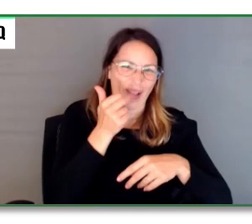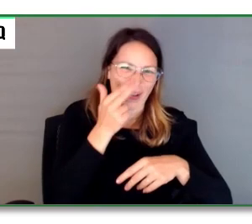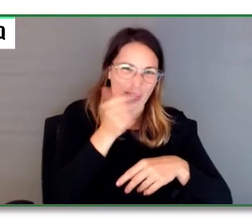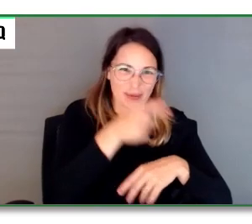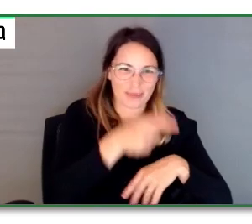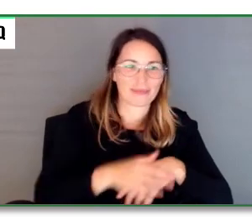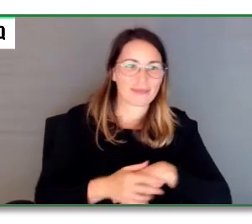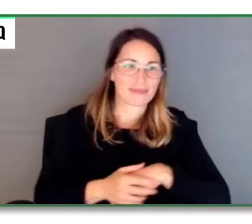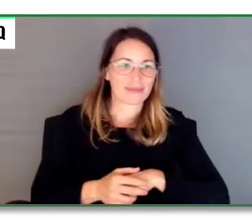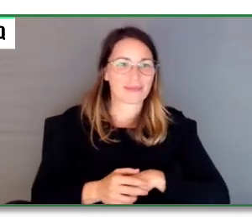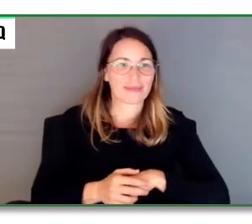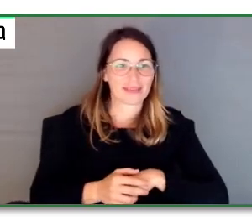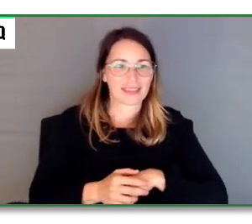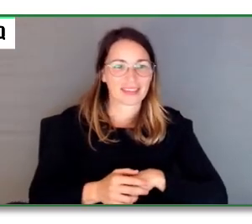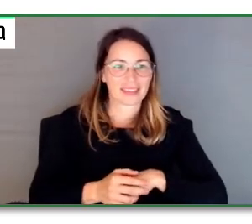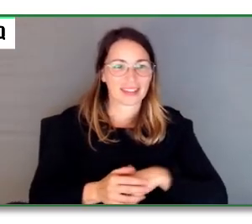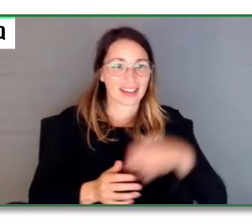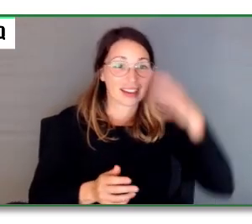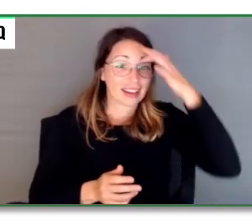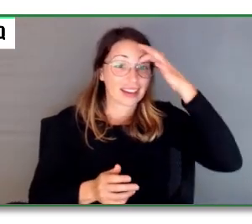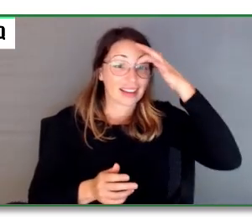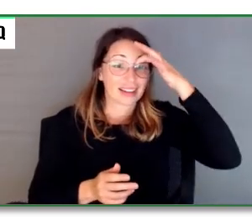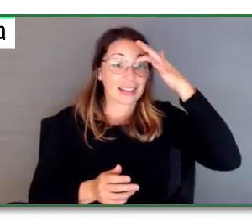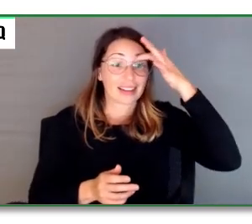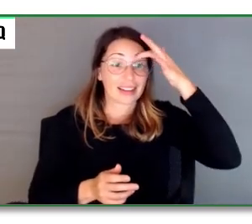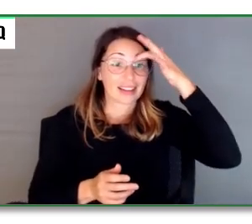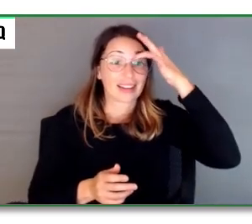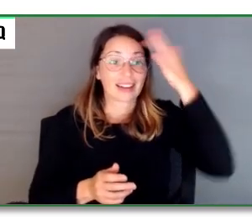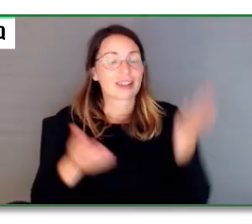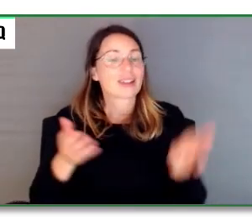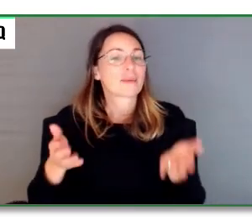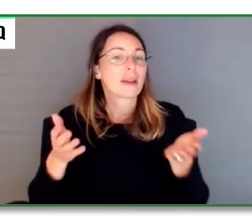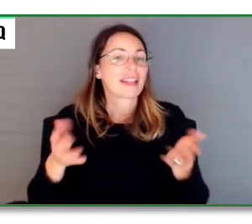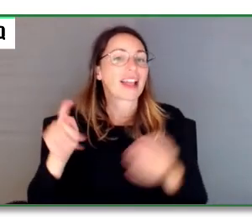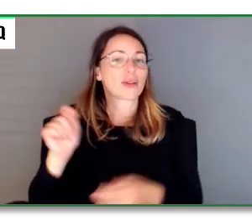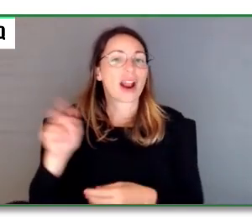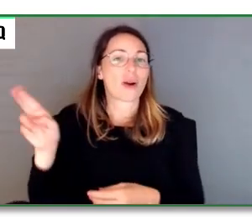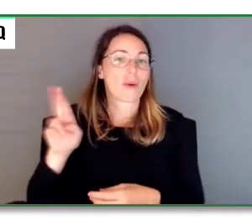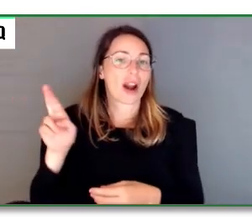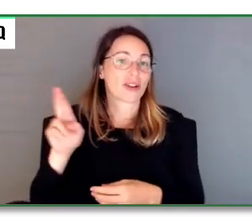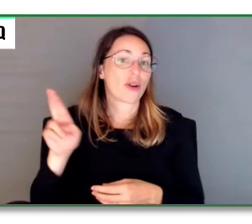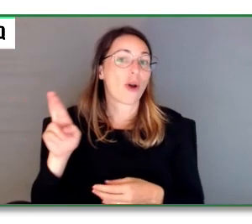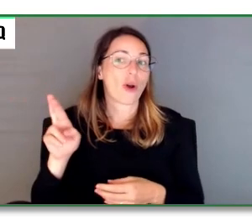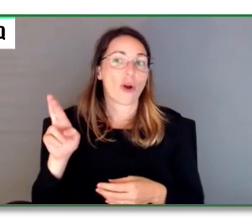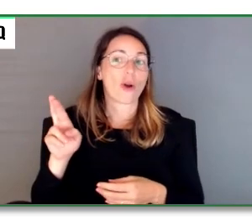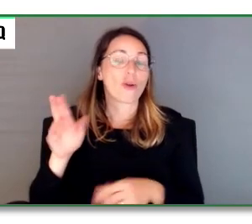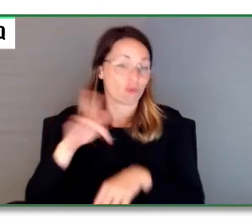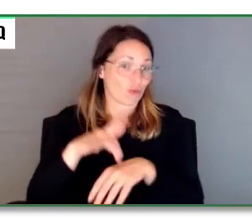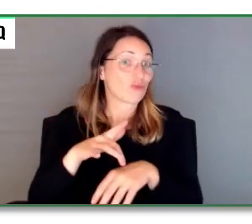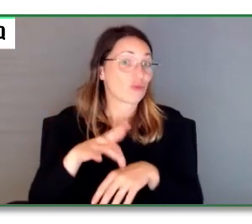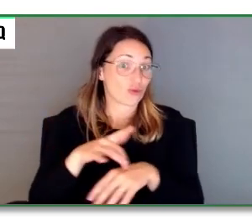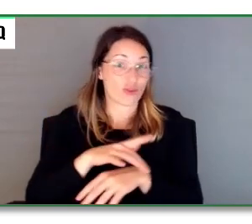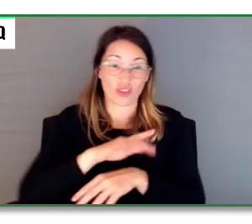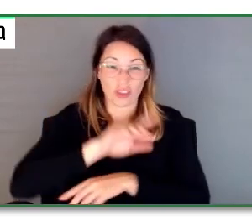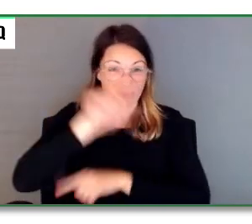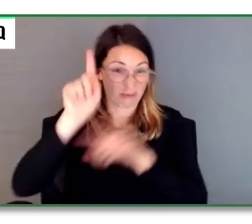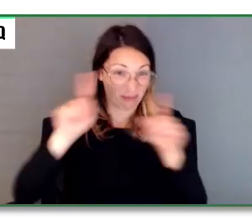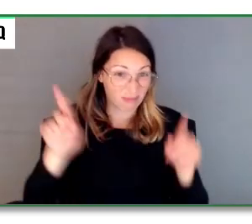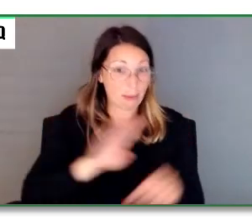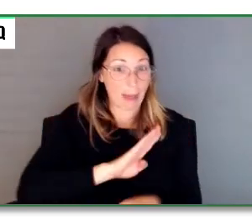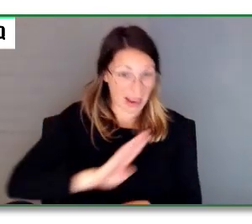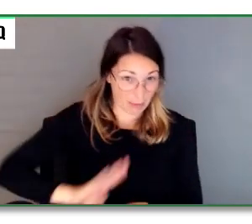Et en ce moment, les trail riders sont utilisés à grande échelle en Colombie-Britannique